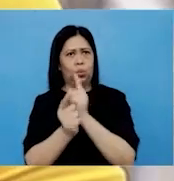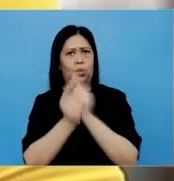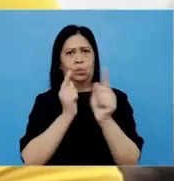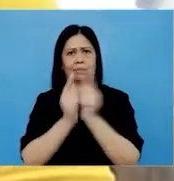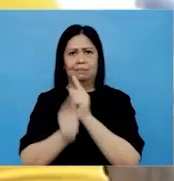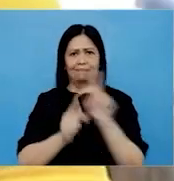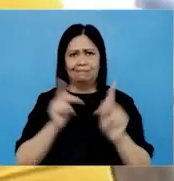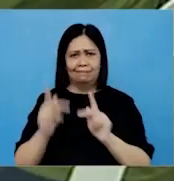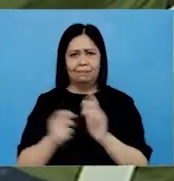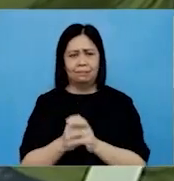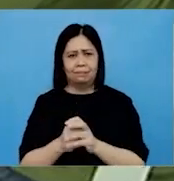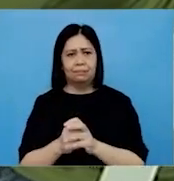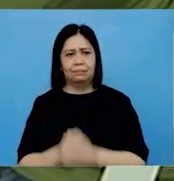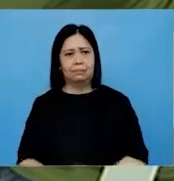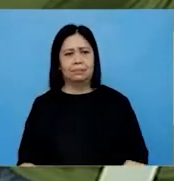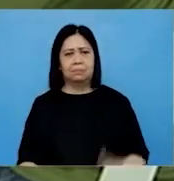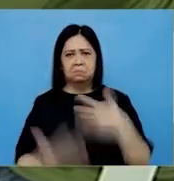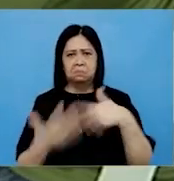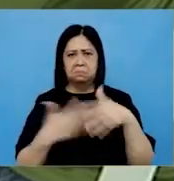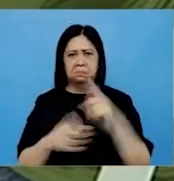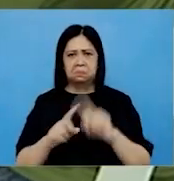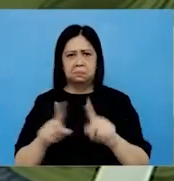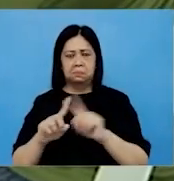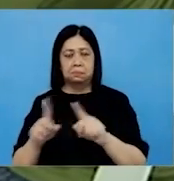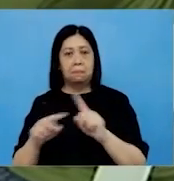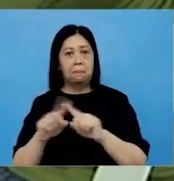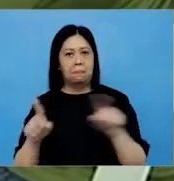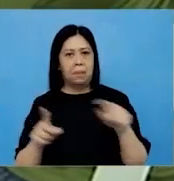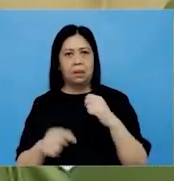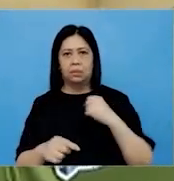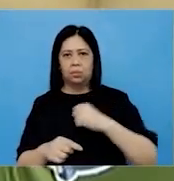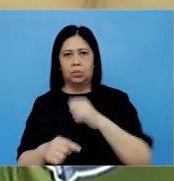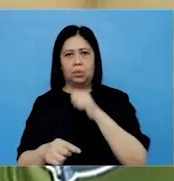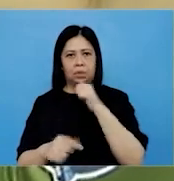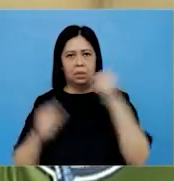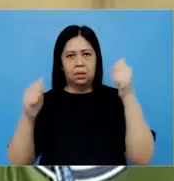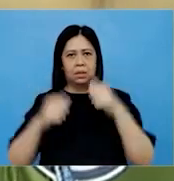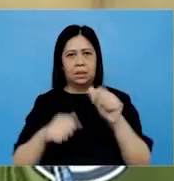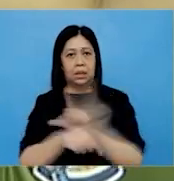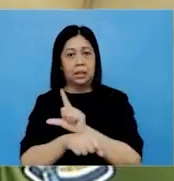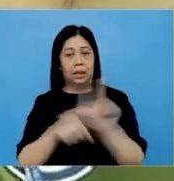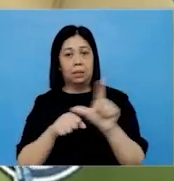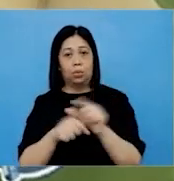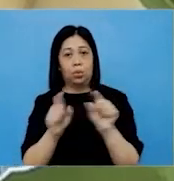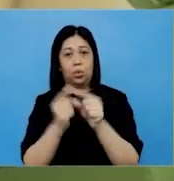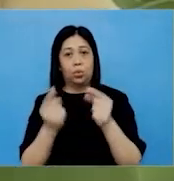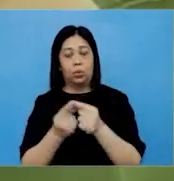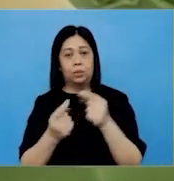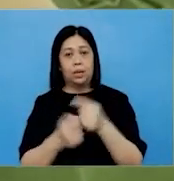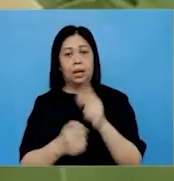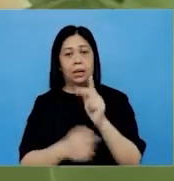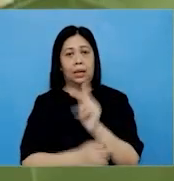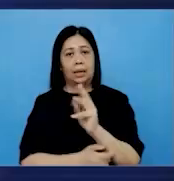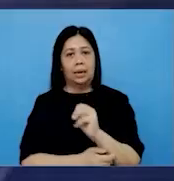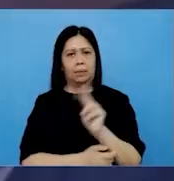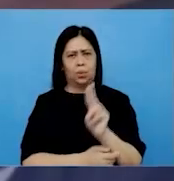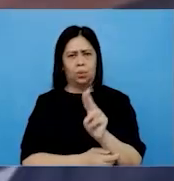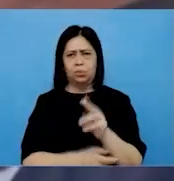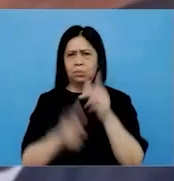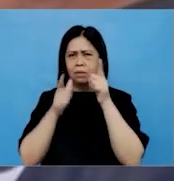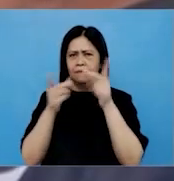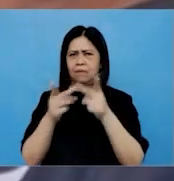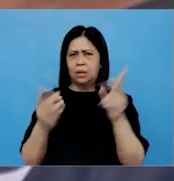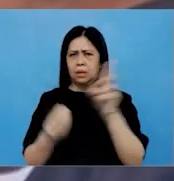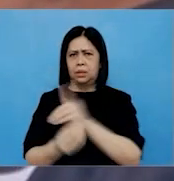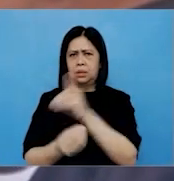lang mo mga halubilo. Pero kontra dito ang labor group na kilosang Mayo Uno. Napaka-discriminatory niyan. Kawawa naman